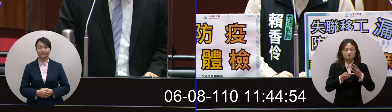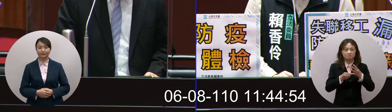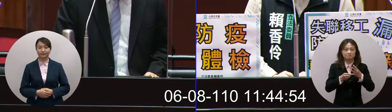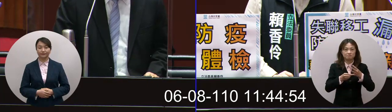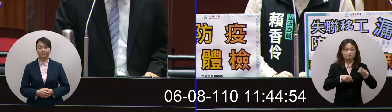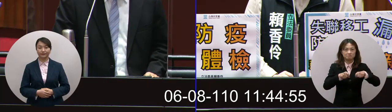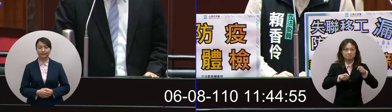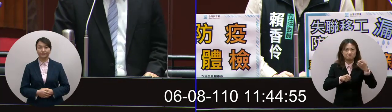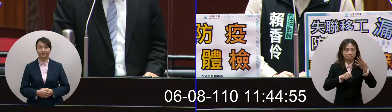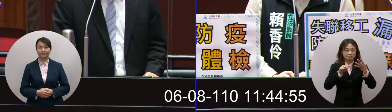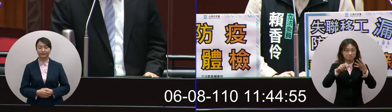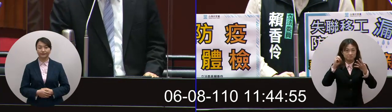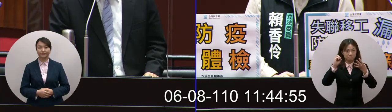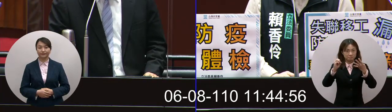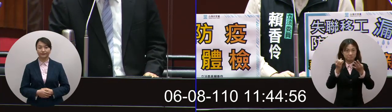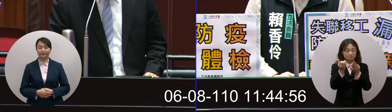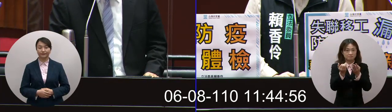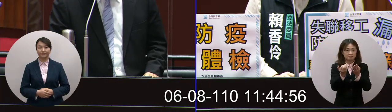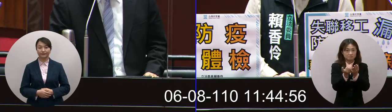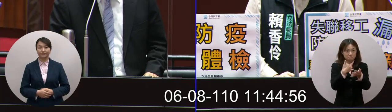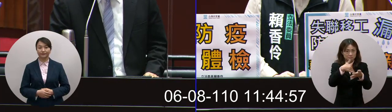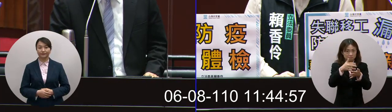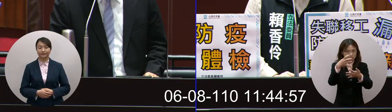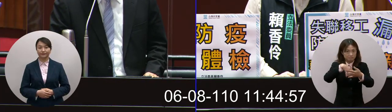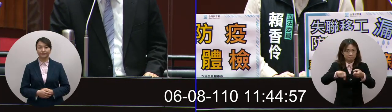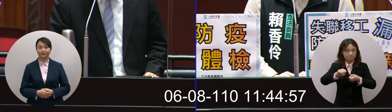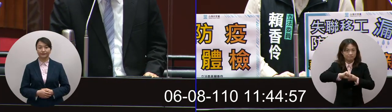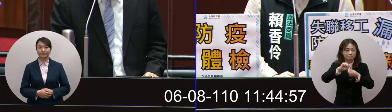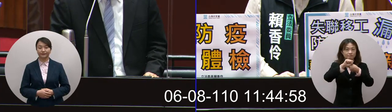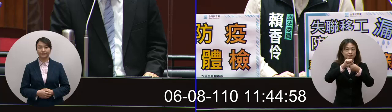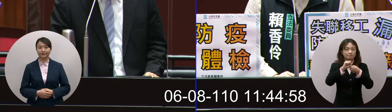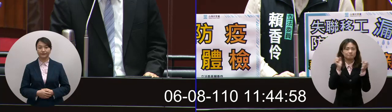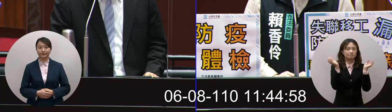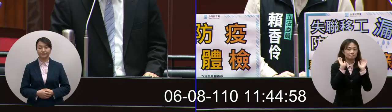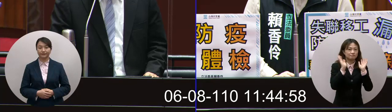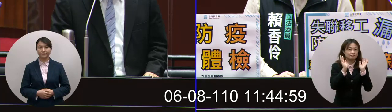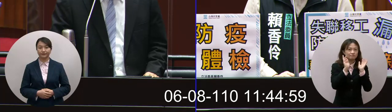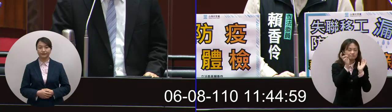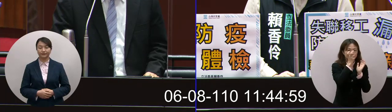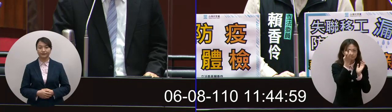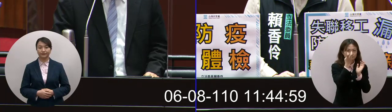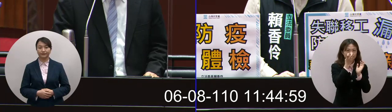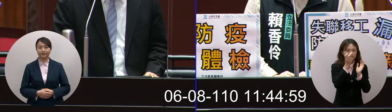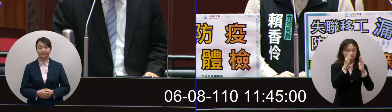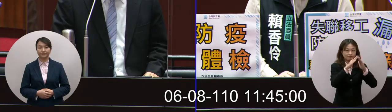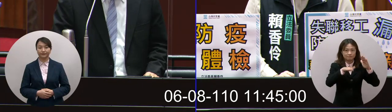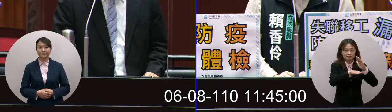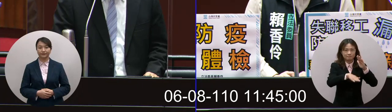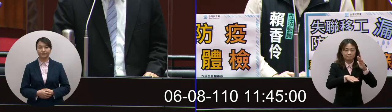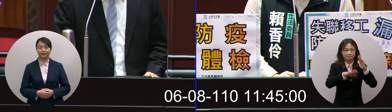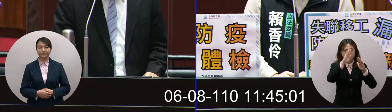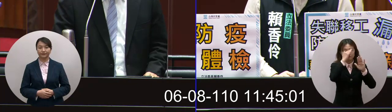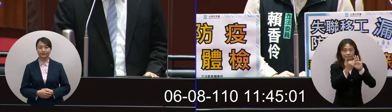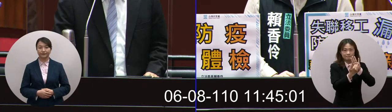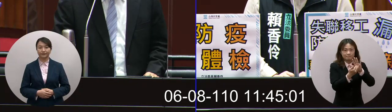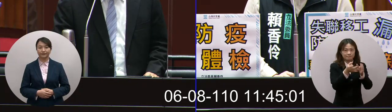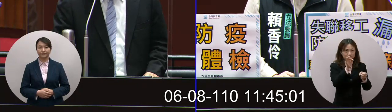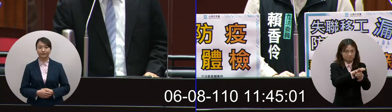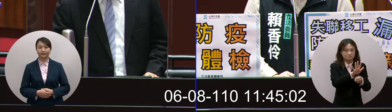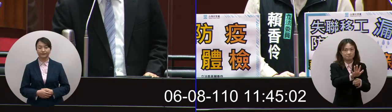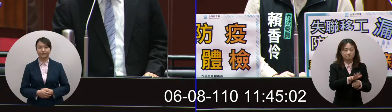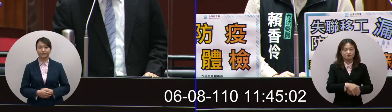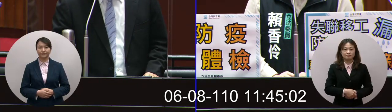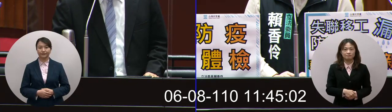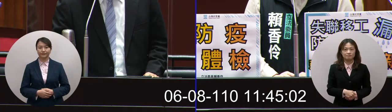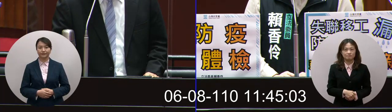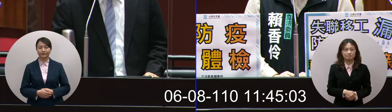4.0的纾困预算，有增加一个就是孩童这个照顾的家庭防疫的这个补助哈。那我想这